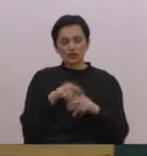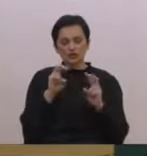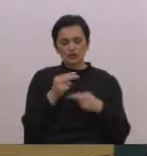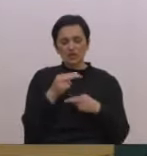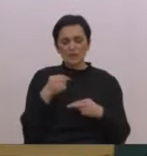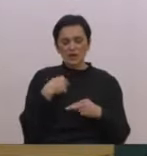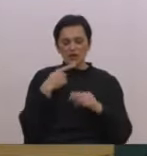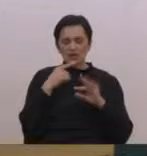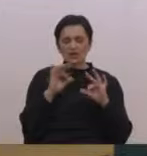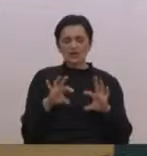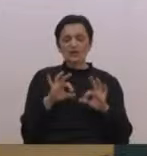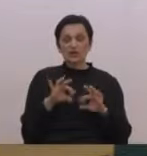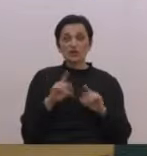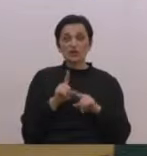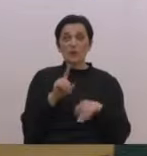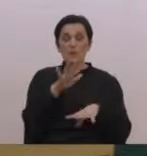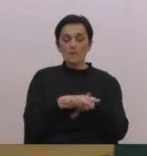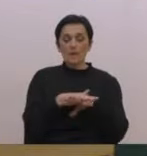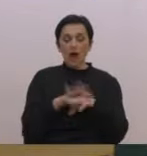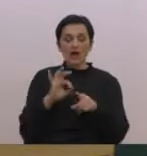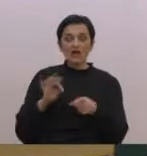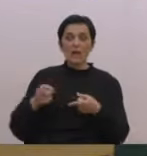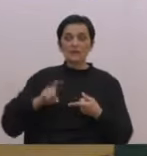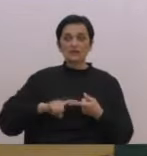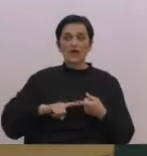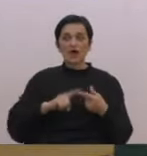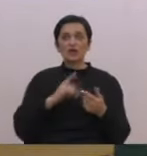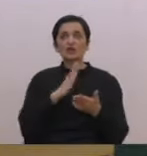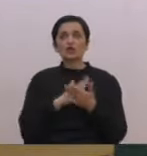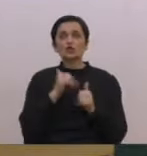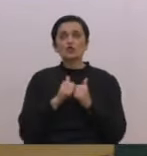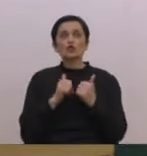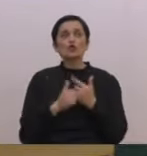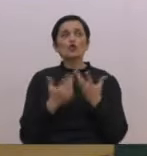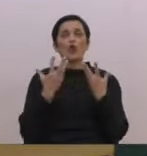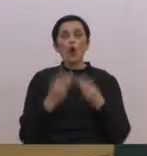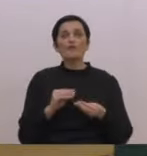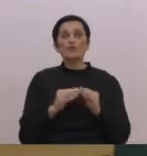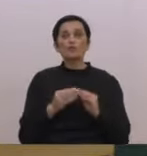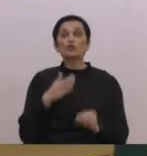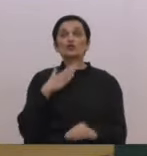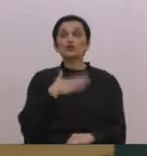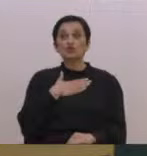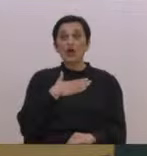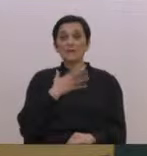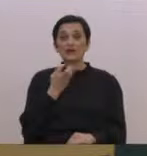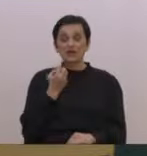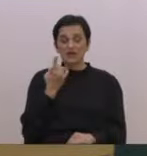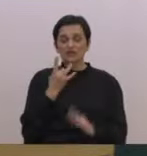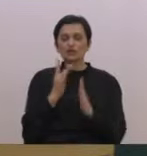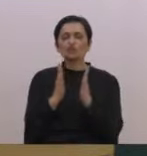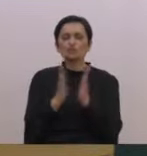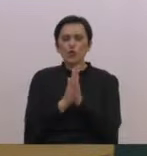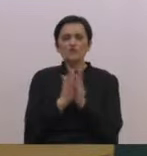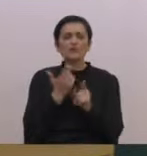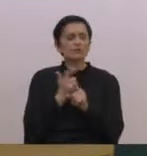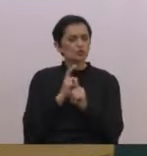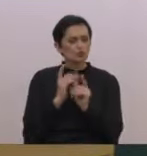mi-a ghidhat, machori, panke, tanda ca și rebit. Aris, hovel, driuri, probleme, bida. Ce mic, idevertit, hona, umorcile s-a